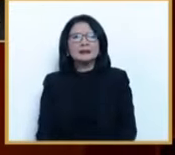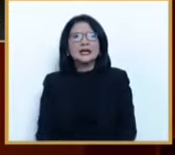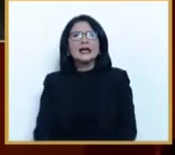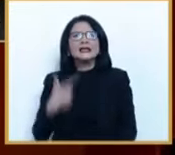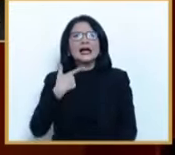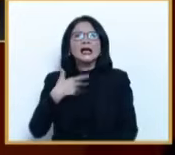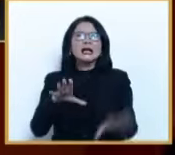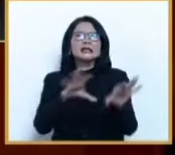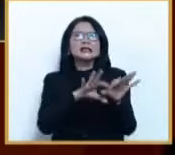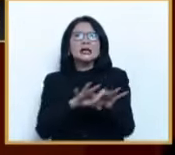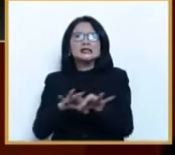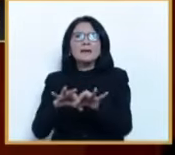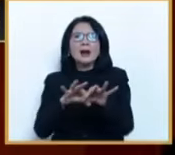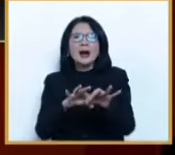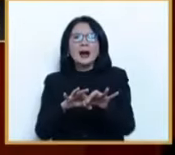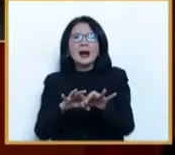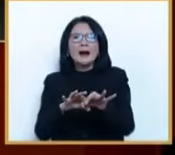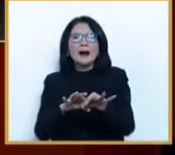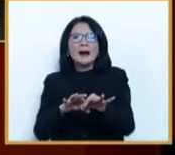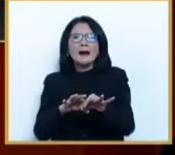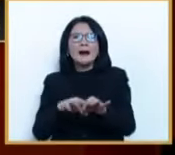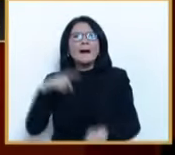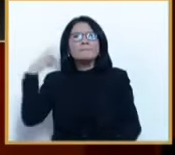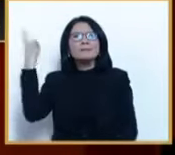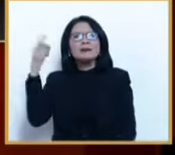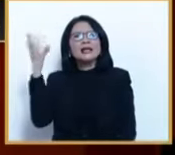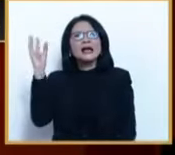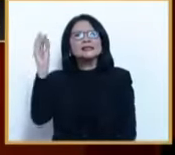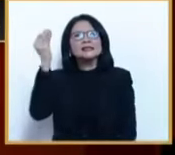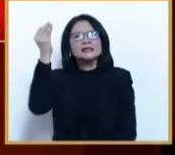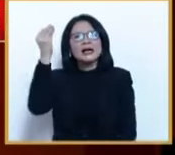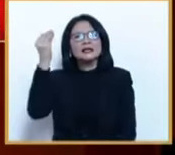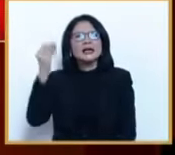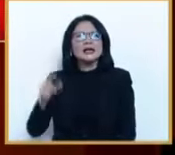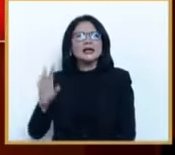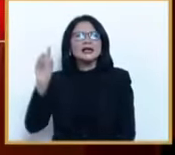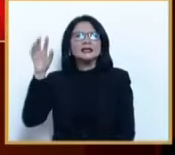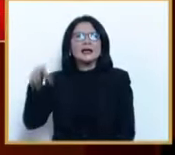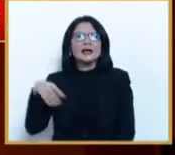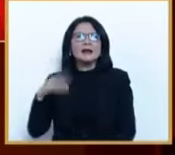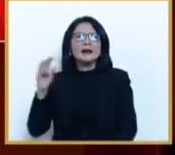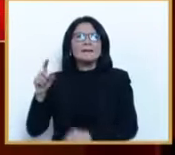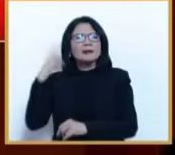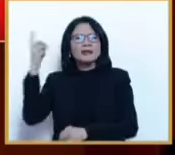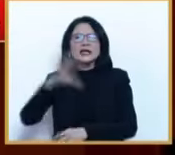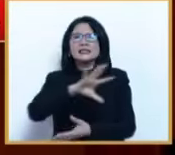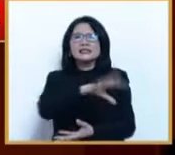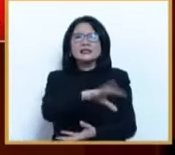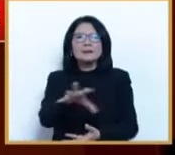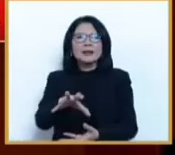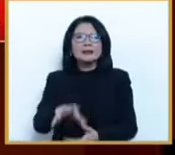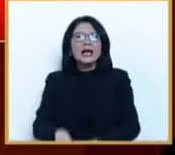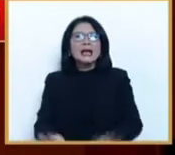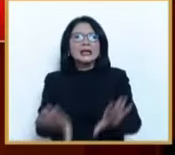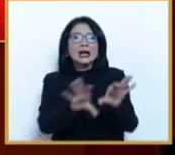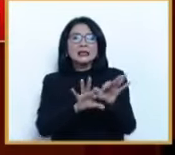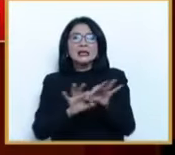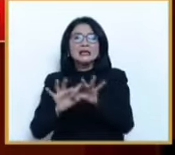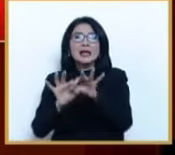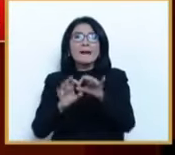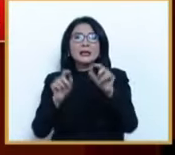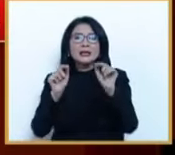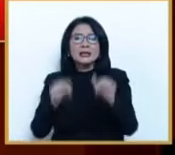koordinasi antara pempr DKI dengan Pemprov wilayah setempat dan dengan koordinasi ini